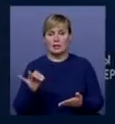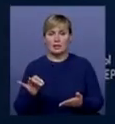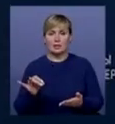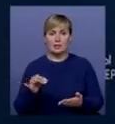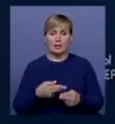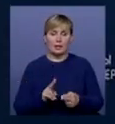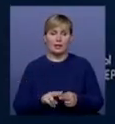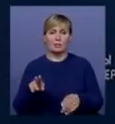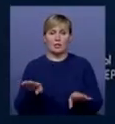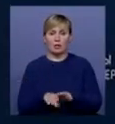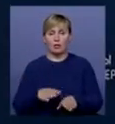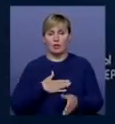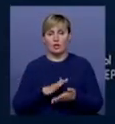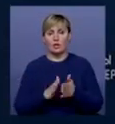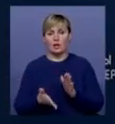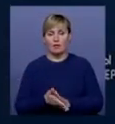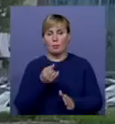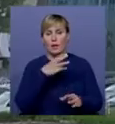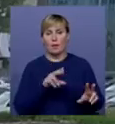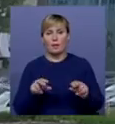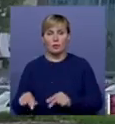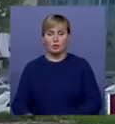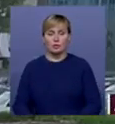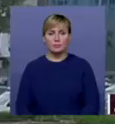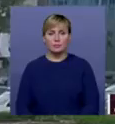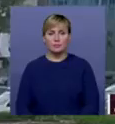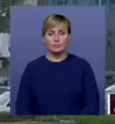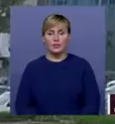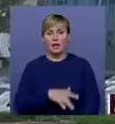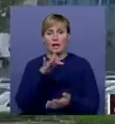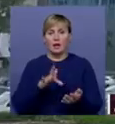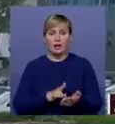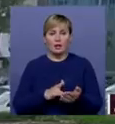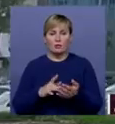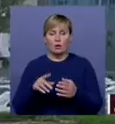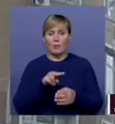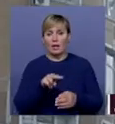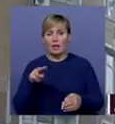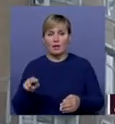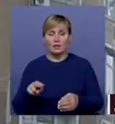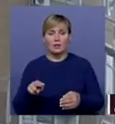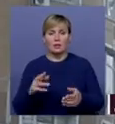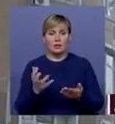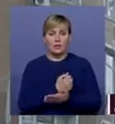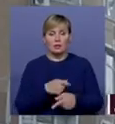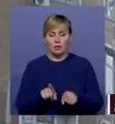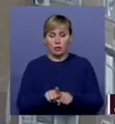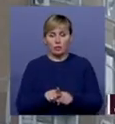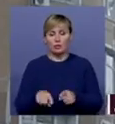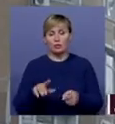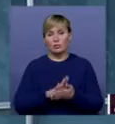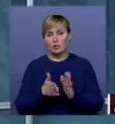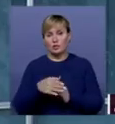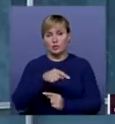на этом закроется наш договор благополучно. В городской палате предпринимателей назвали сложившуюся в бизнесе